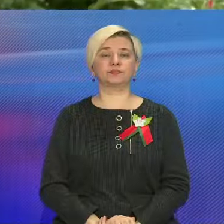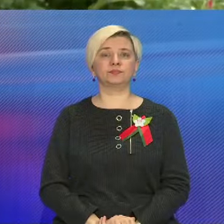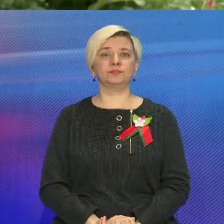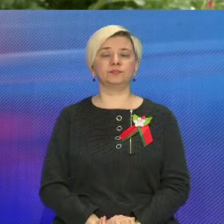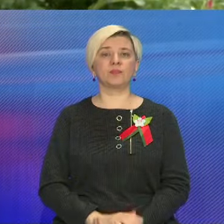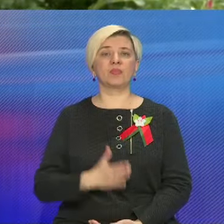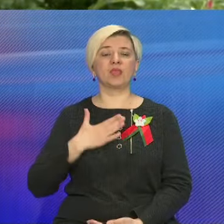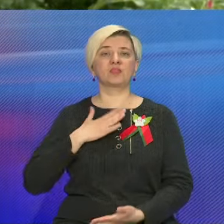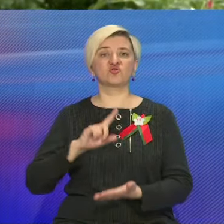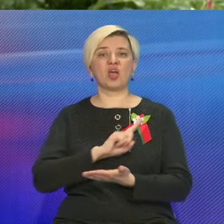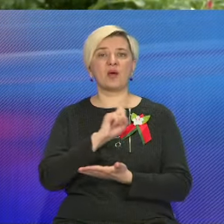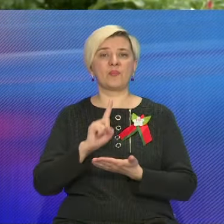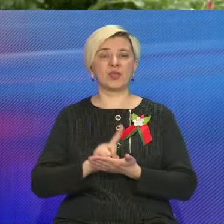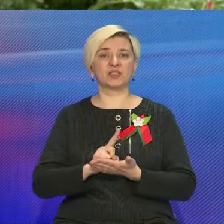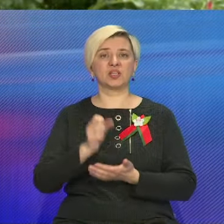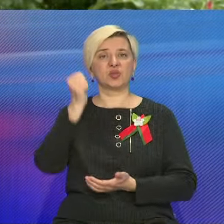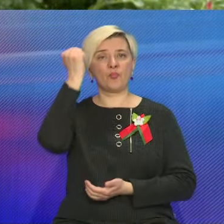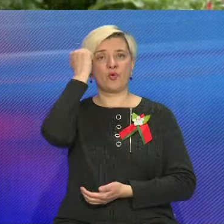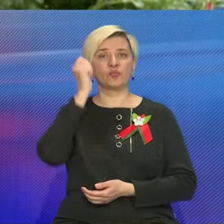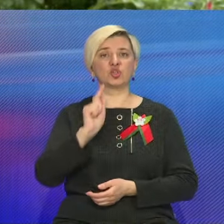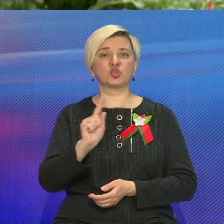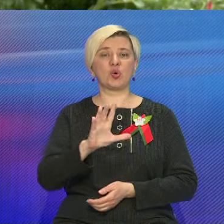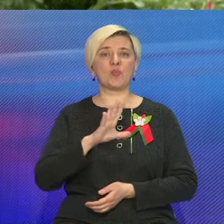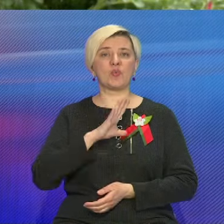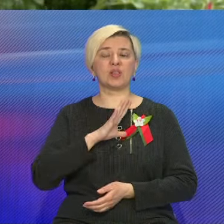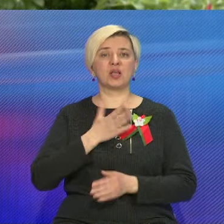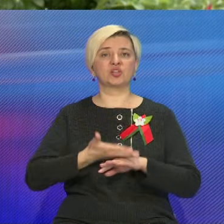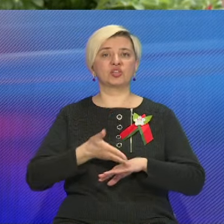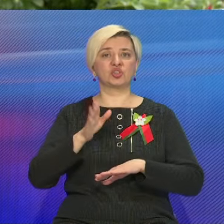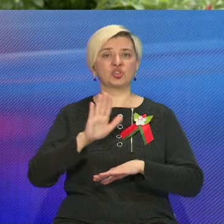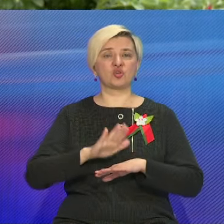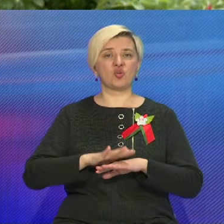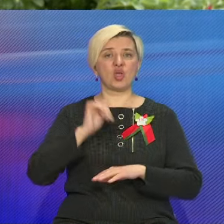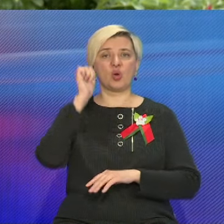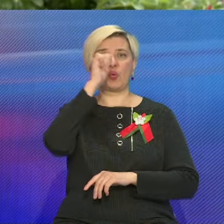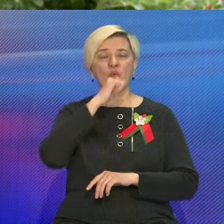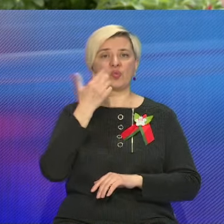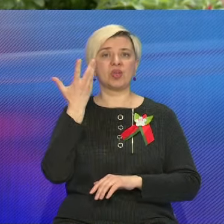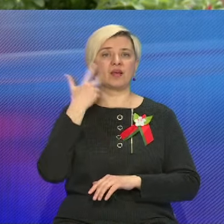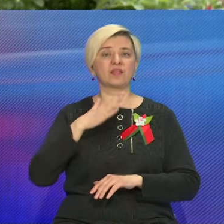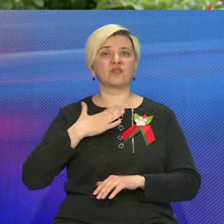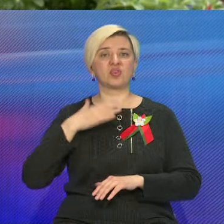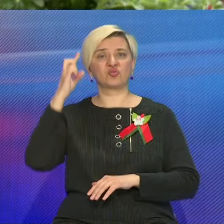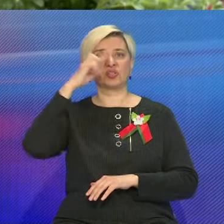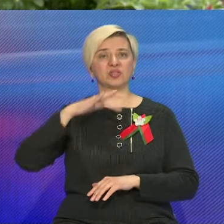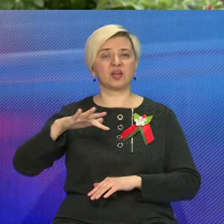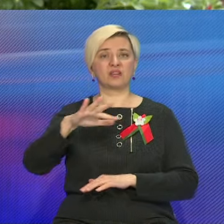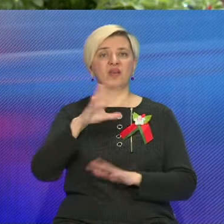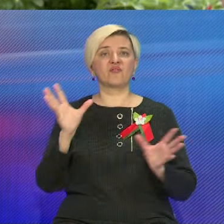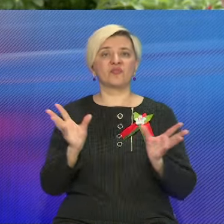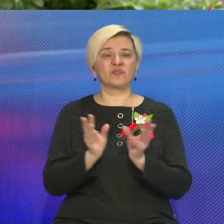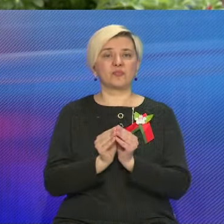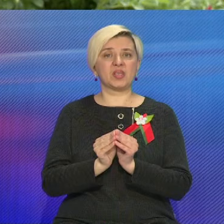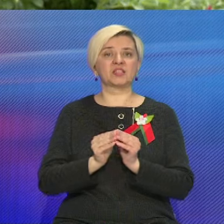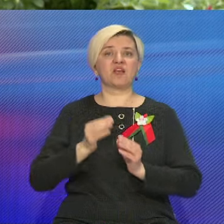Это наша обязанность помнить то, что было. Тяжелые годы, когда наша страна все вместе выдержала, выстояла